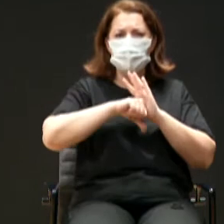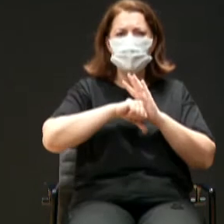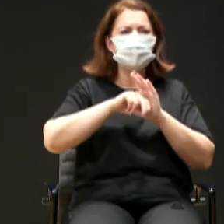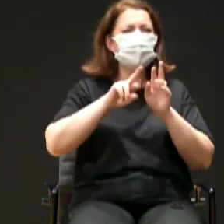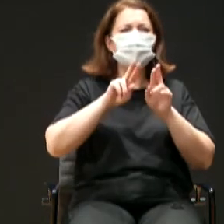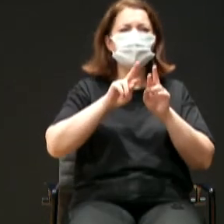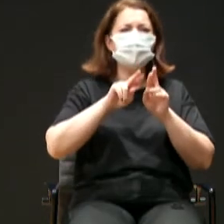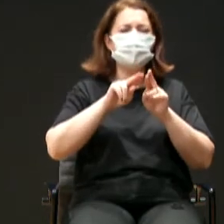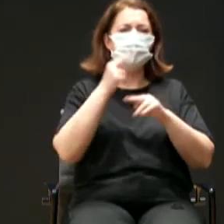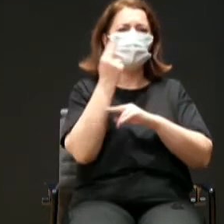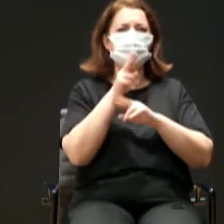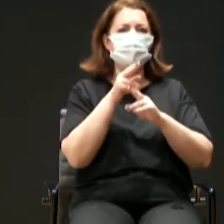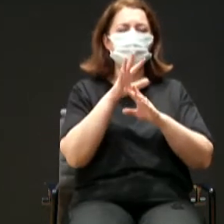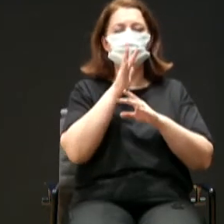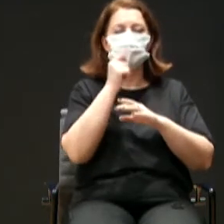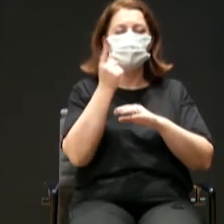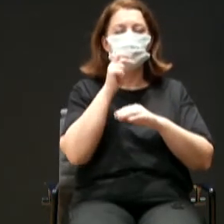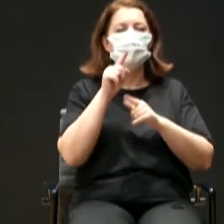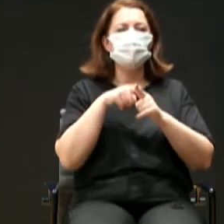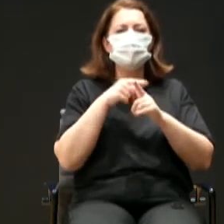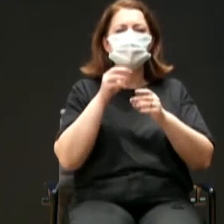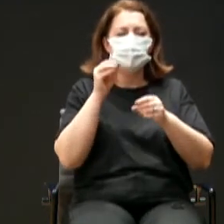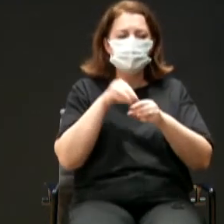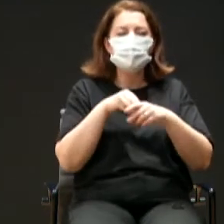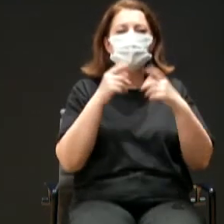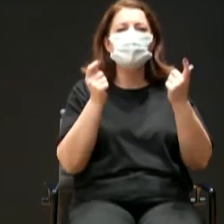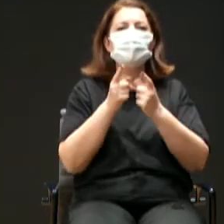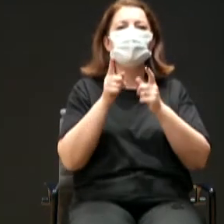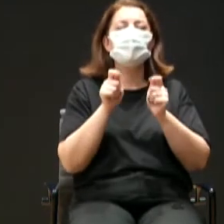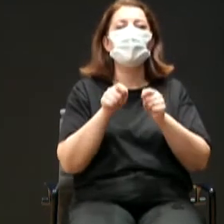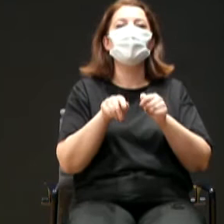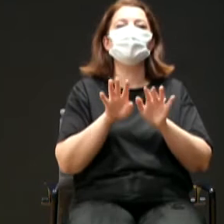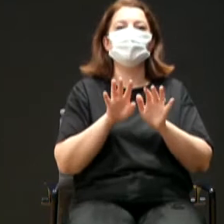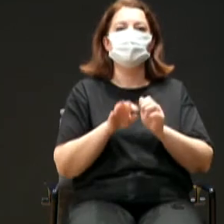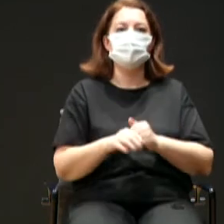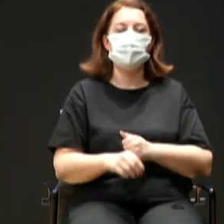dönüşmüş. Bakın hiçbir projenizi tamamlayamıyorsunuz, yapamıyorsunuz.